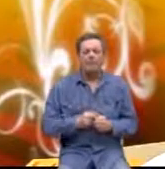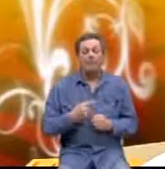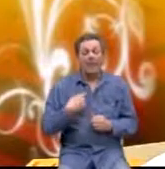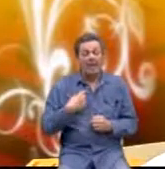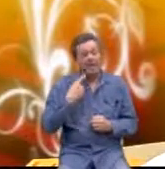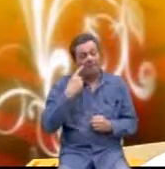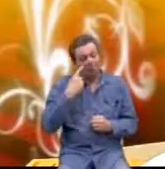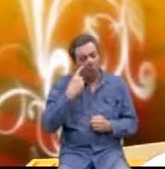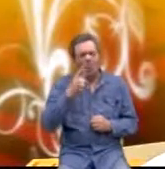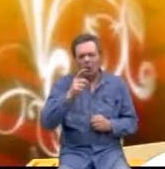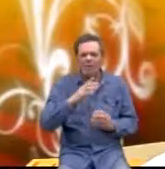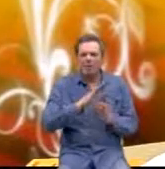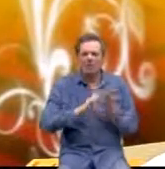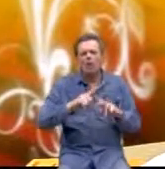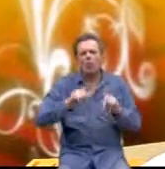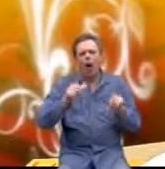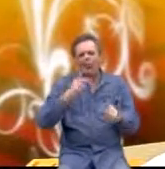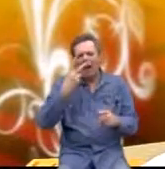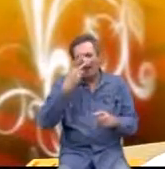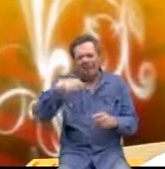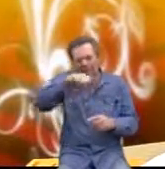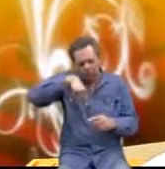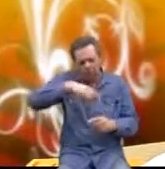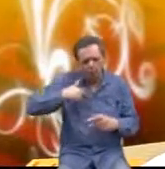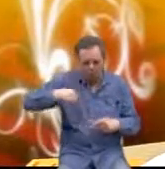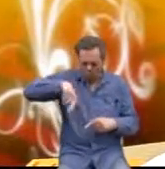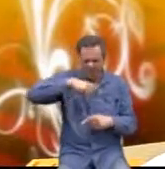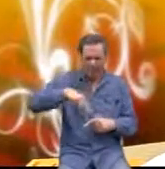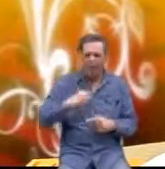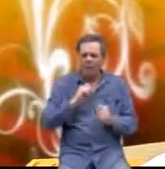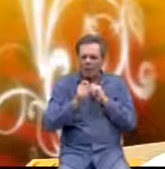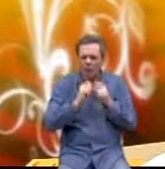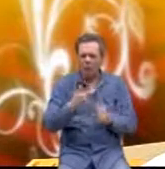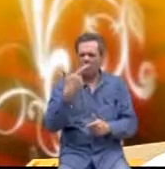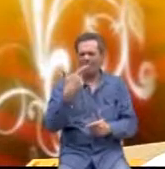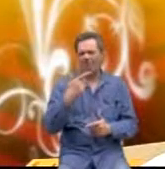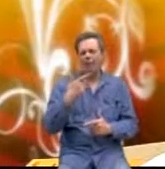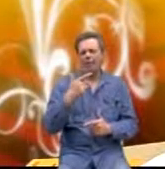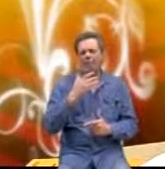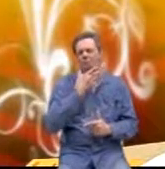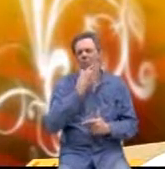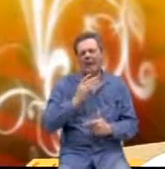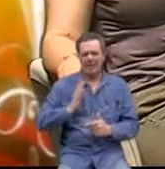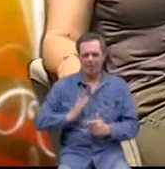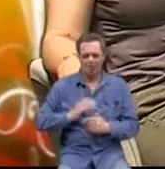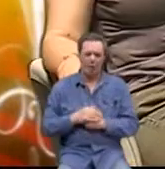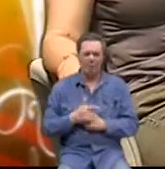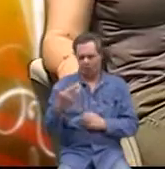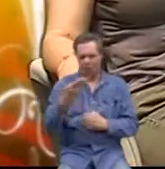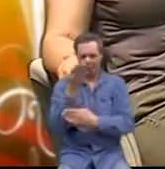gledati drugačije oko sebe. Govorit ćemo sa dvije prekrasne moje gošće. Najprije ću ih predstaviti.